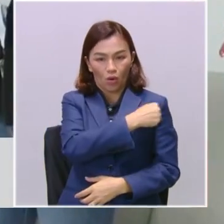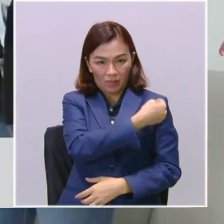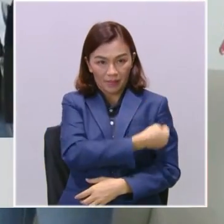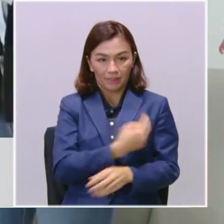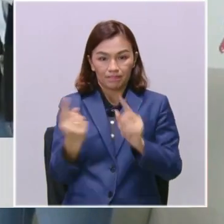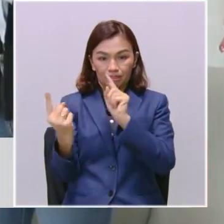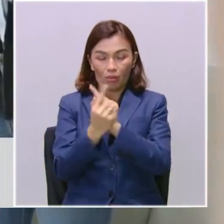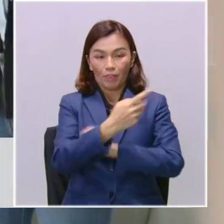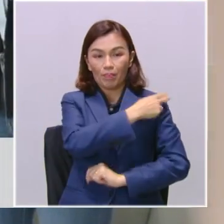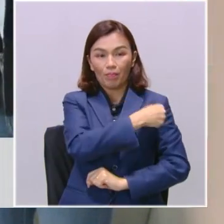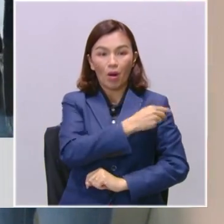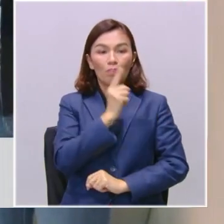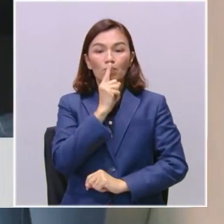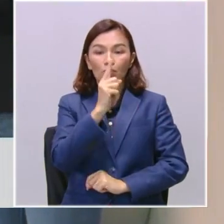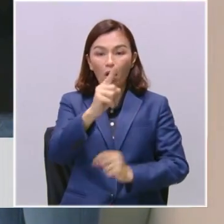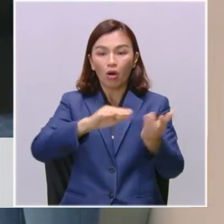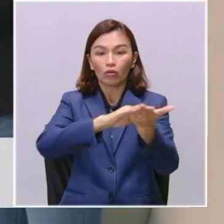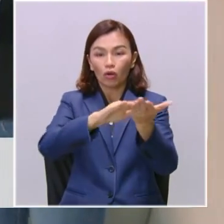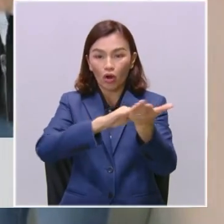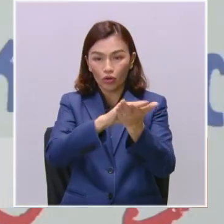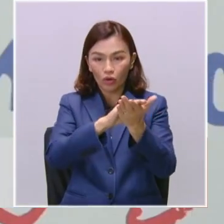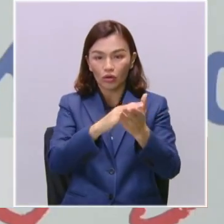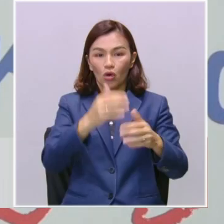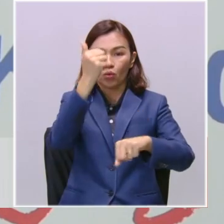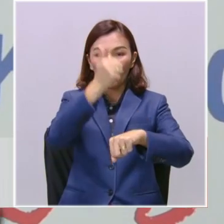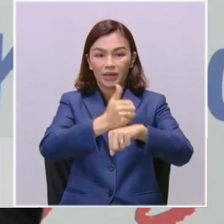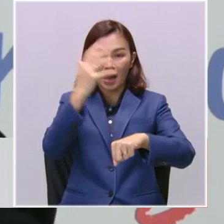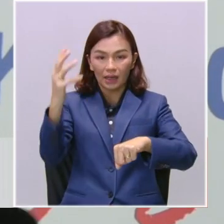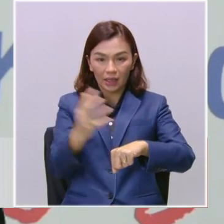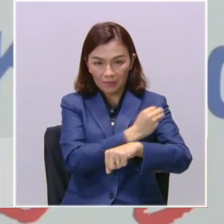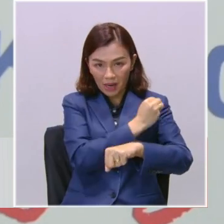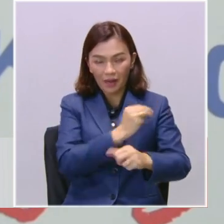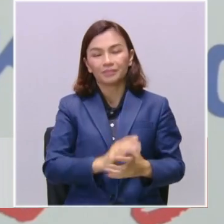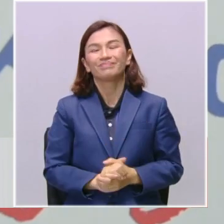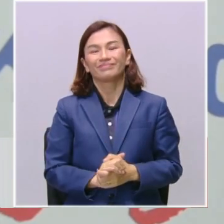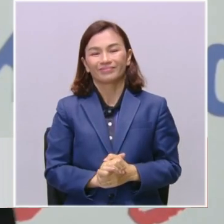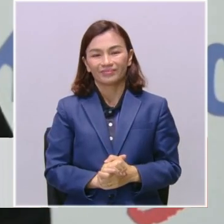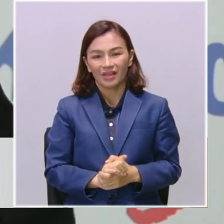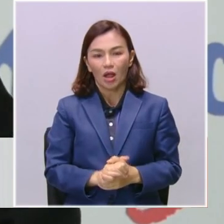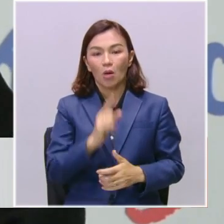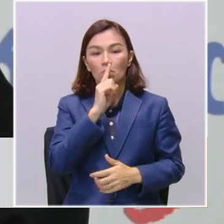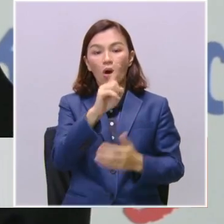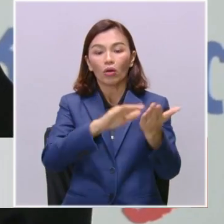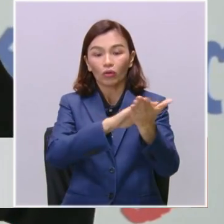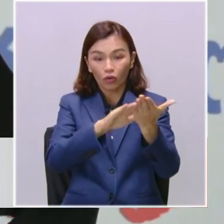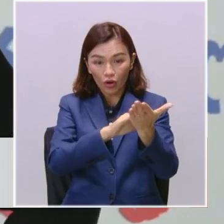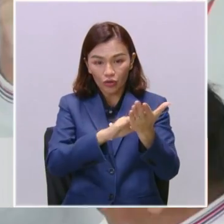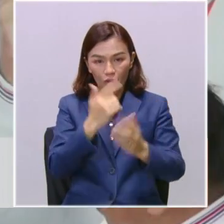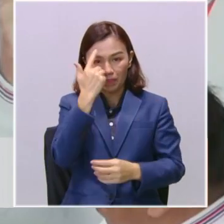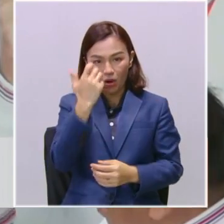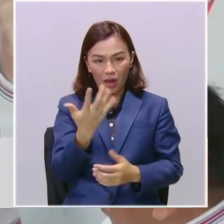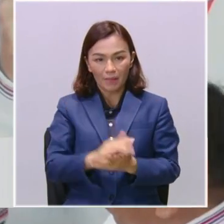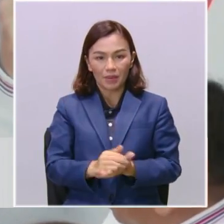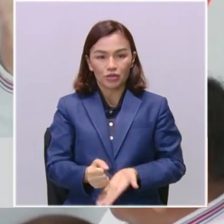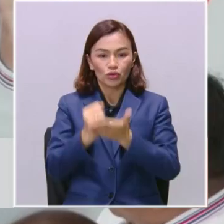แพทย์กล่าวขอโทษแกนนำพรรคพลังประชารัฐรวมถึงว่าที่ผู้สมัครส.ส.กรุงเทพมหานครของพรรคทุกคนค่ะที่ไม่ได้ไปช่ว